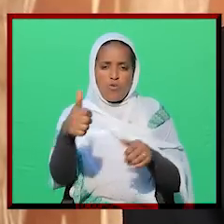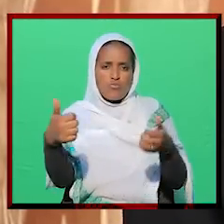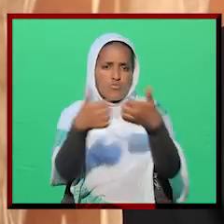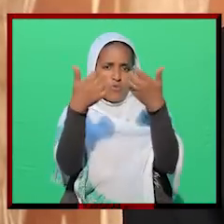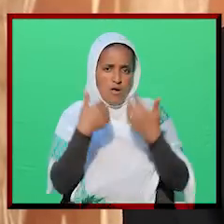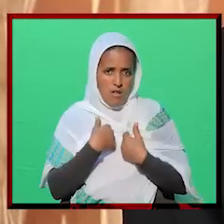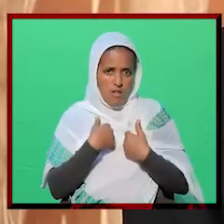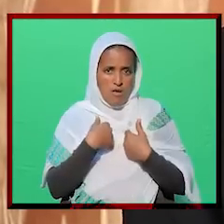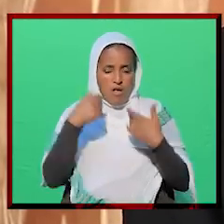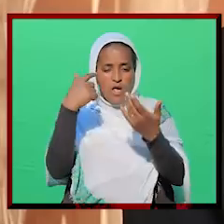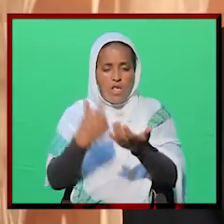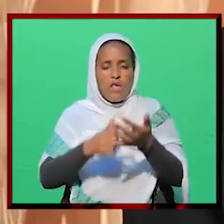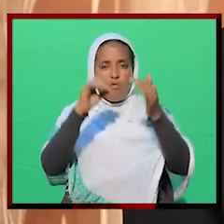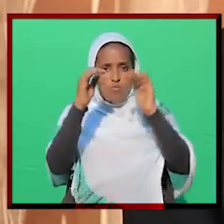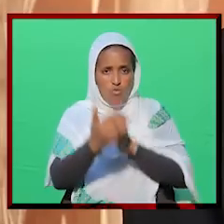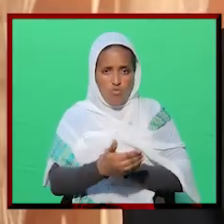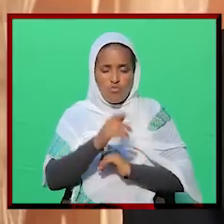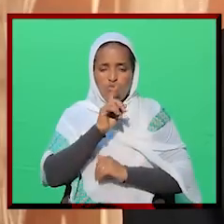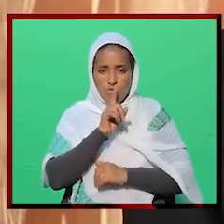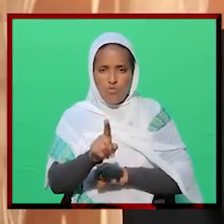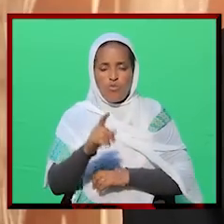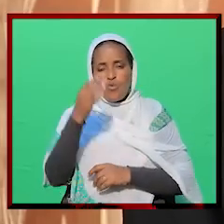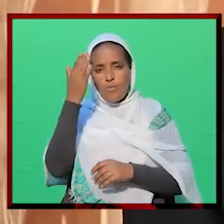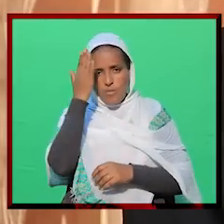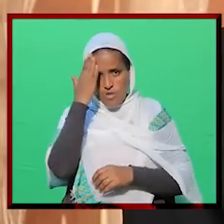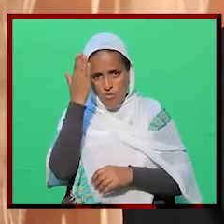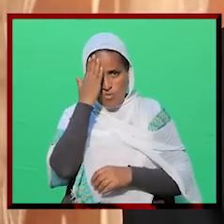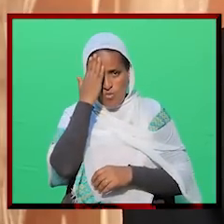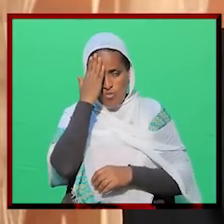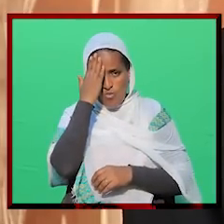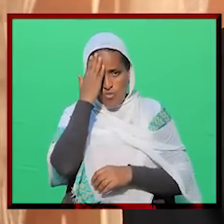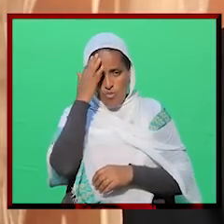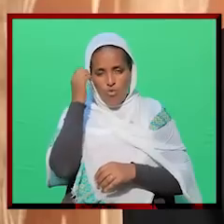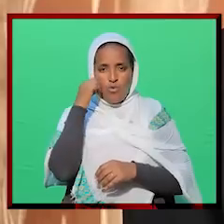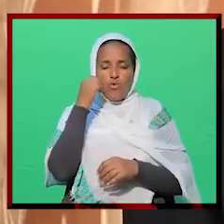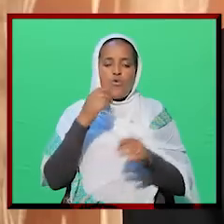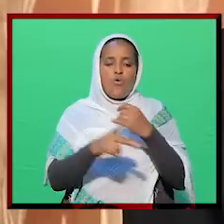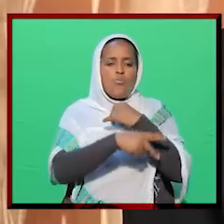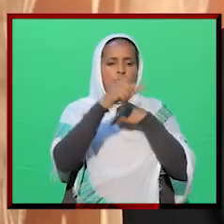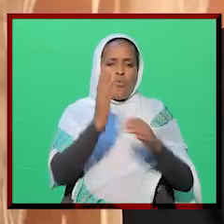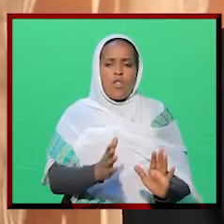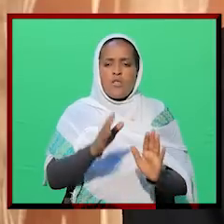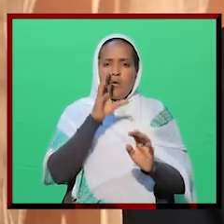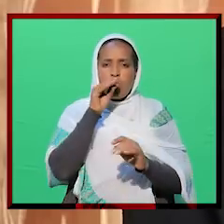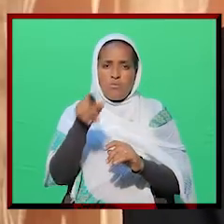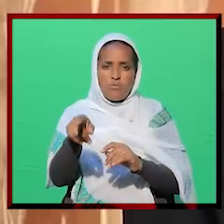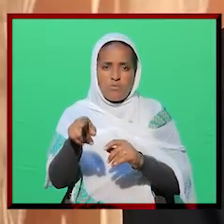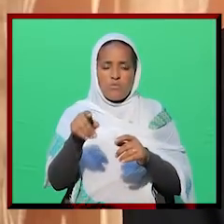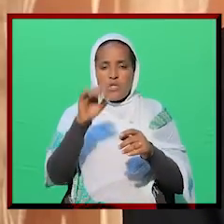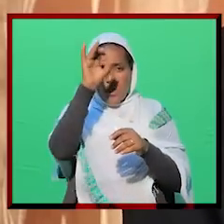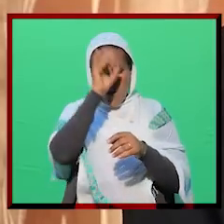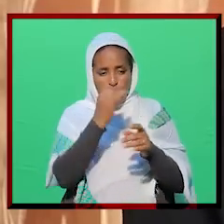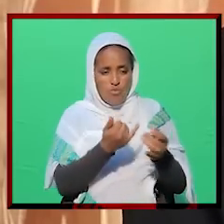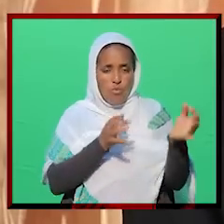በማለት ሊቃውንቱ ክብሩ የባህሪው መሆኑን የገለጹበት ጊዜ አለ። ከዚህ በተቃራኒው